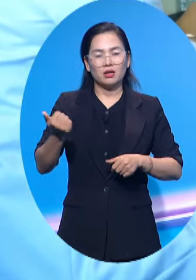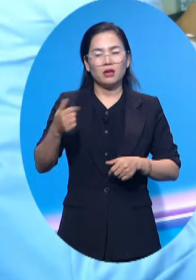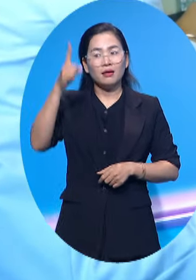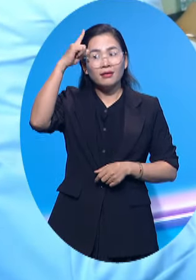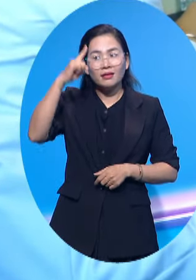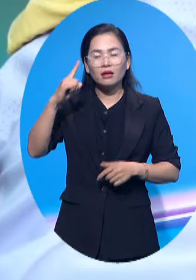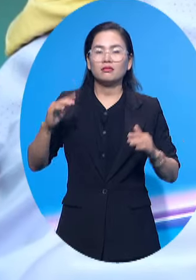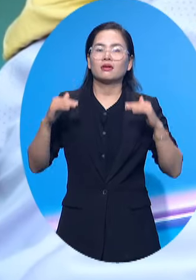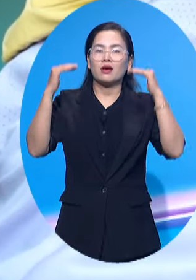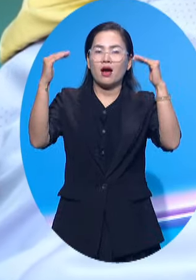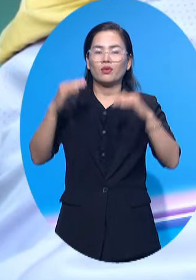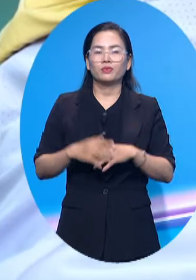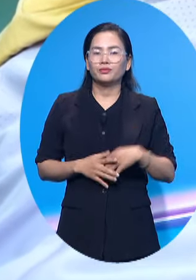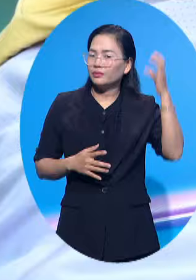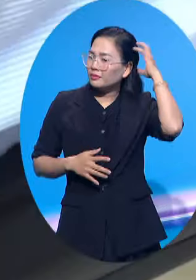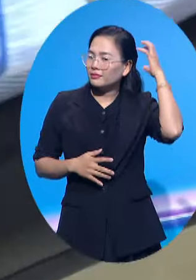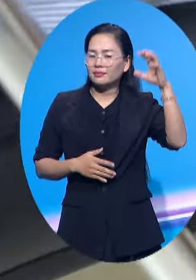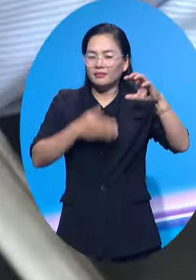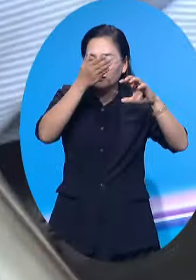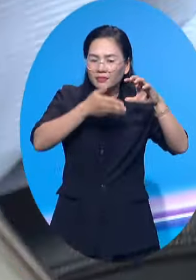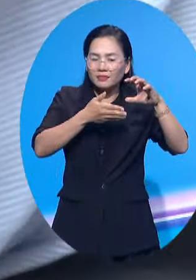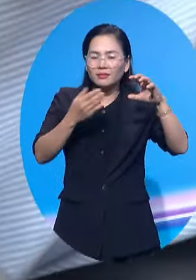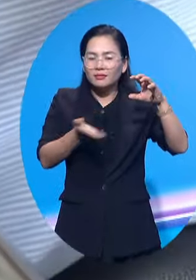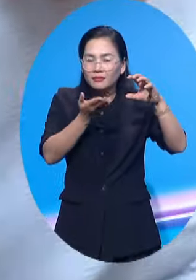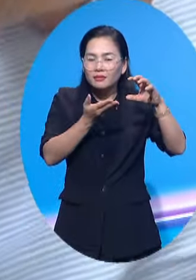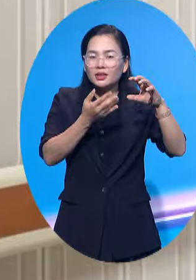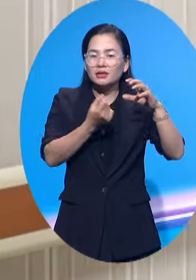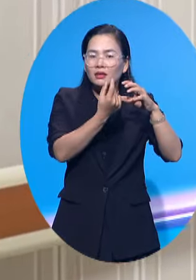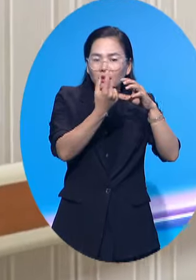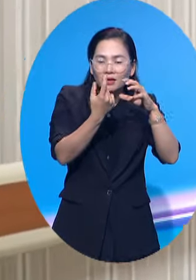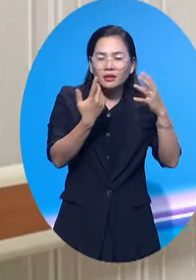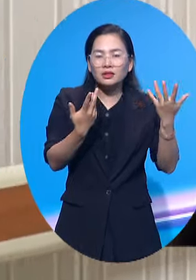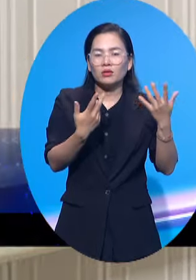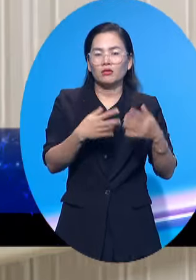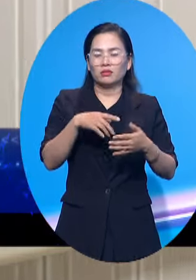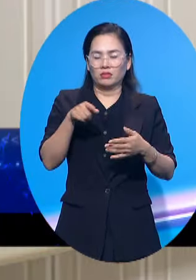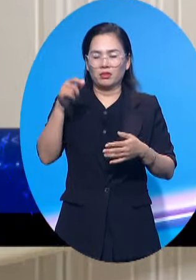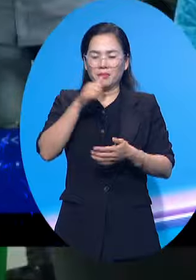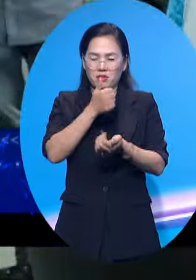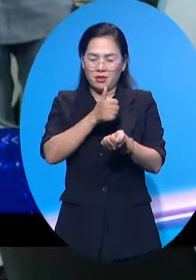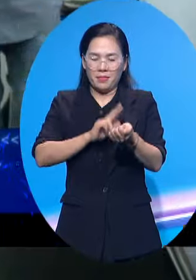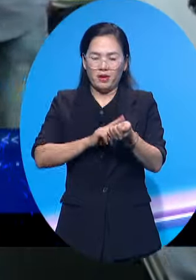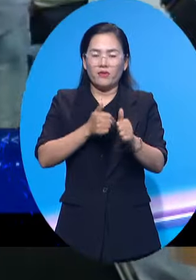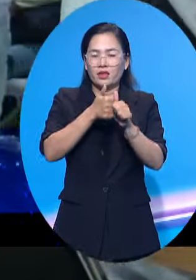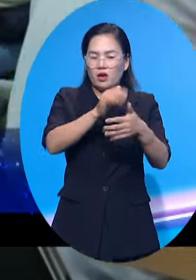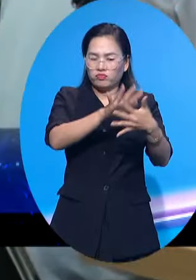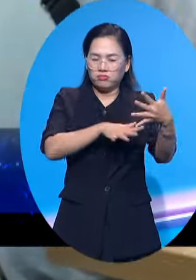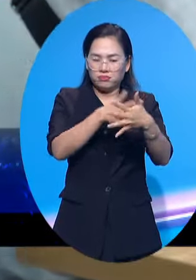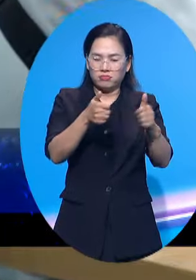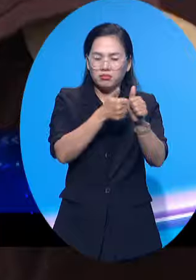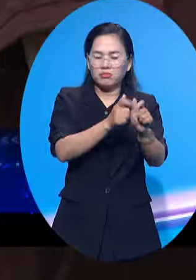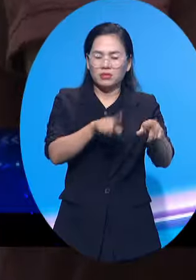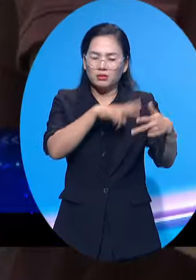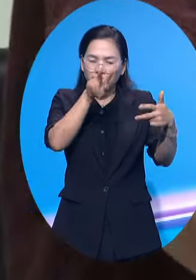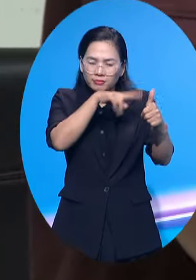thần. Sau khi phẫu thuật kích thích não sâu, người bệnh Parkinson cần tuân thủ các lịch trình kiểm tra y tế do bác sĩ chỉ định để liên tục